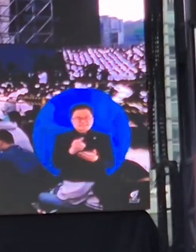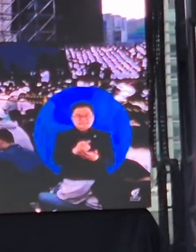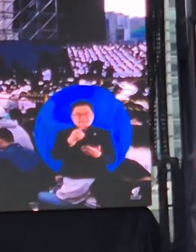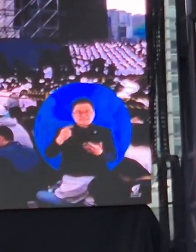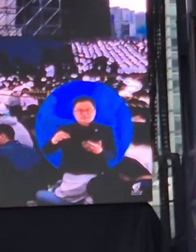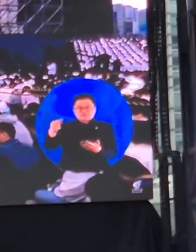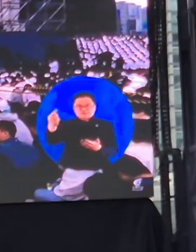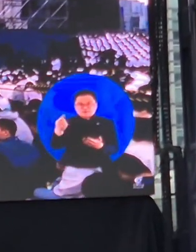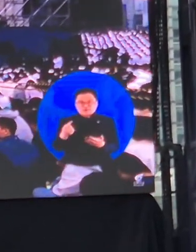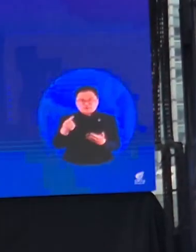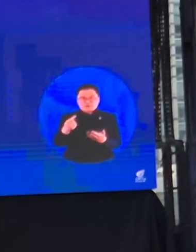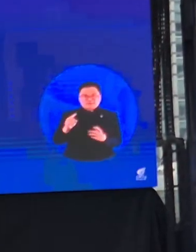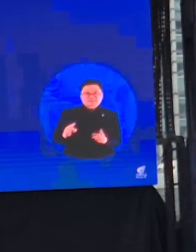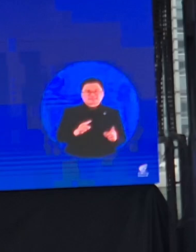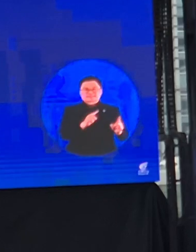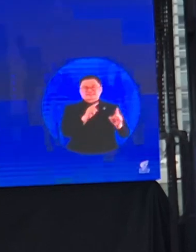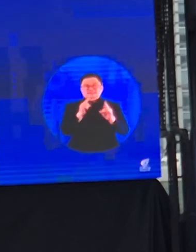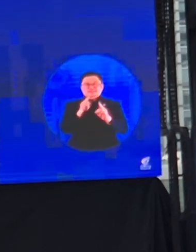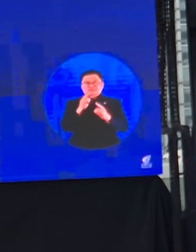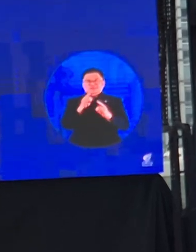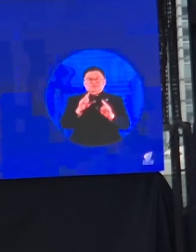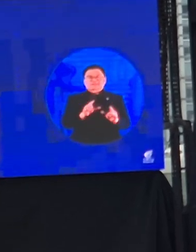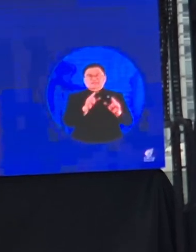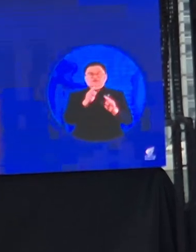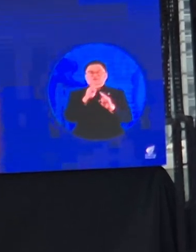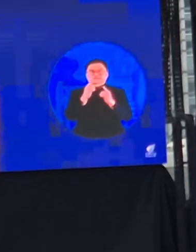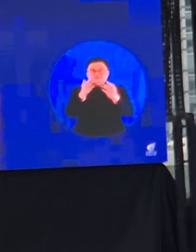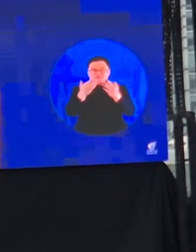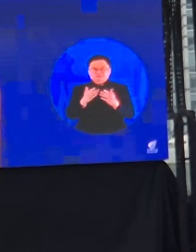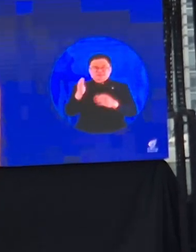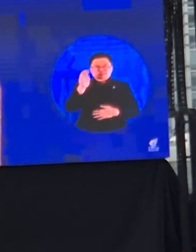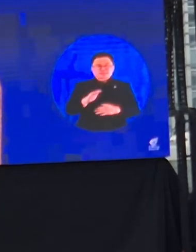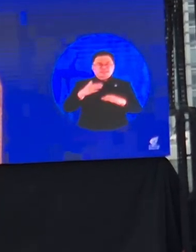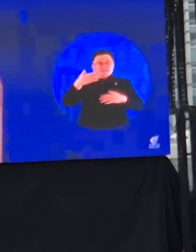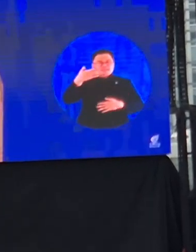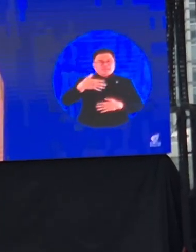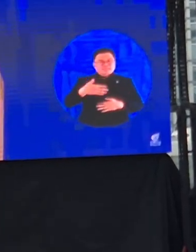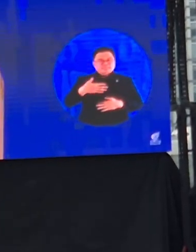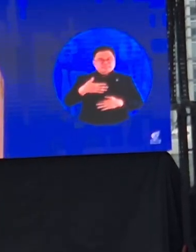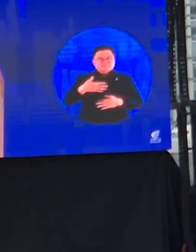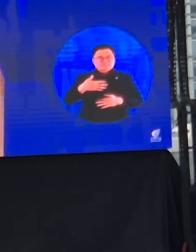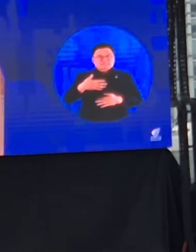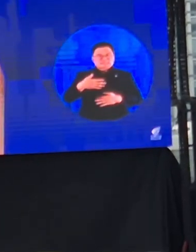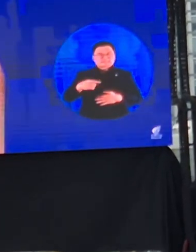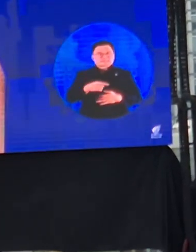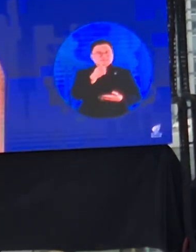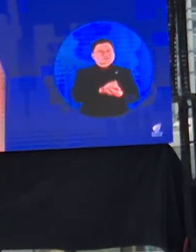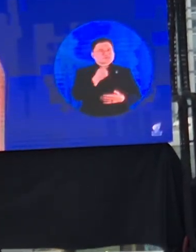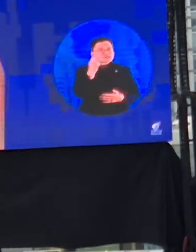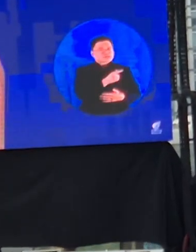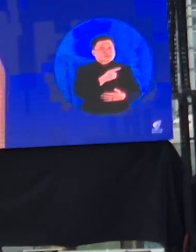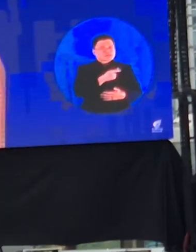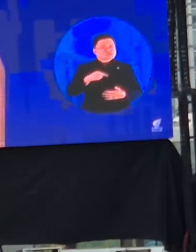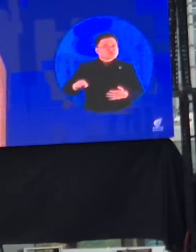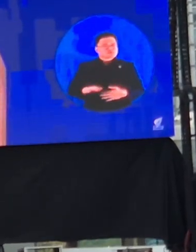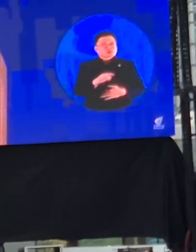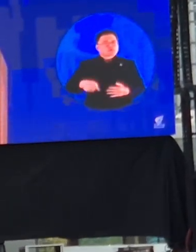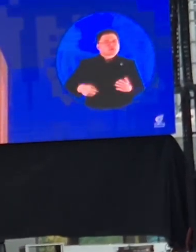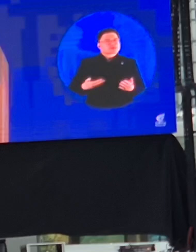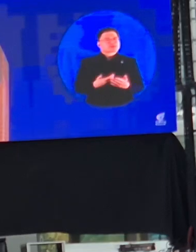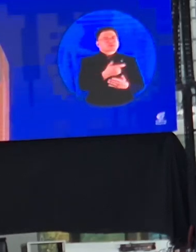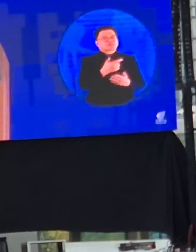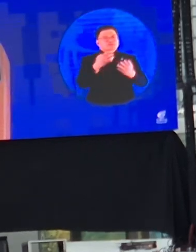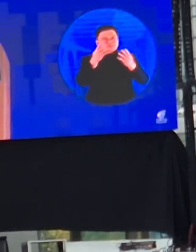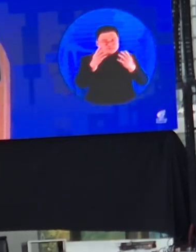돌이켜서 살라고 하십니다. 그런데 아직도 돌이켜야 할 악이 너무나 많습니다.